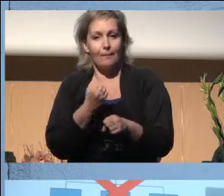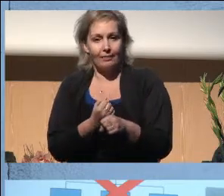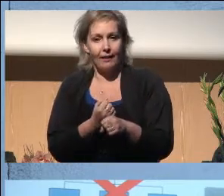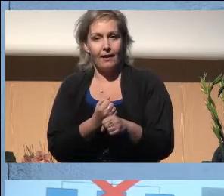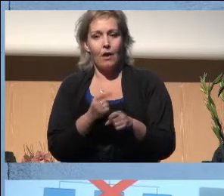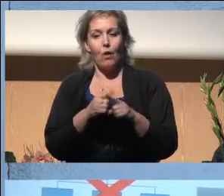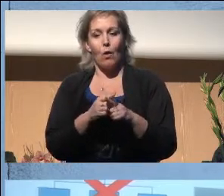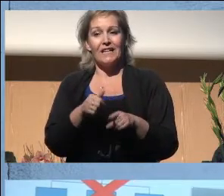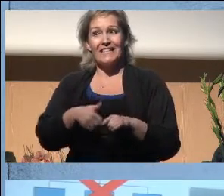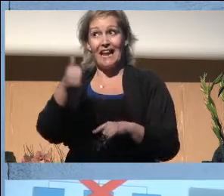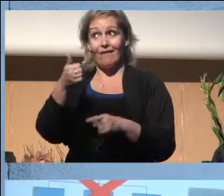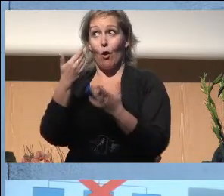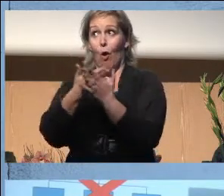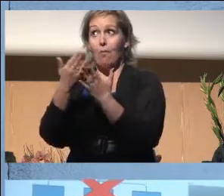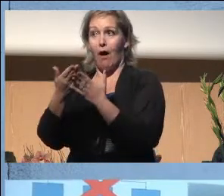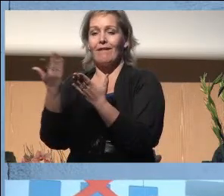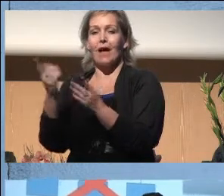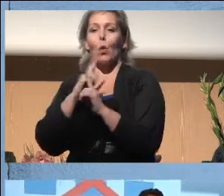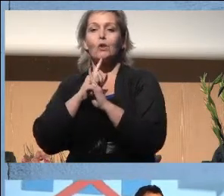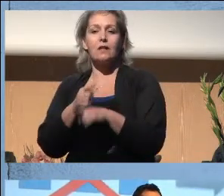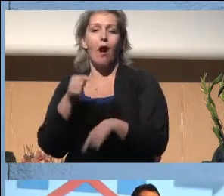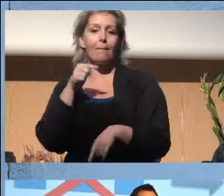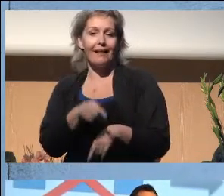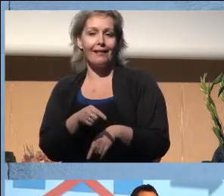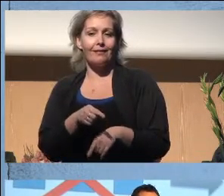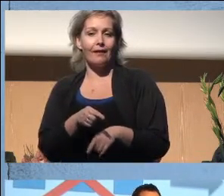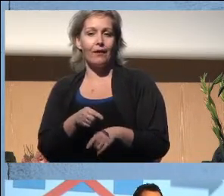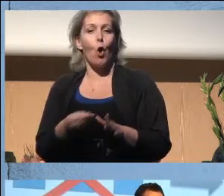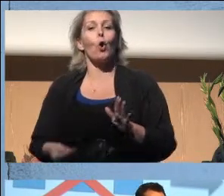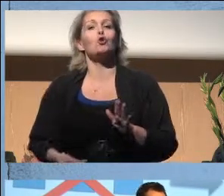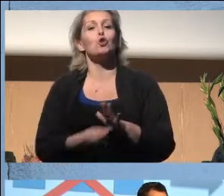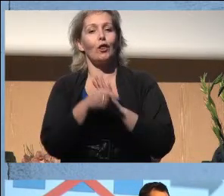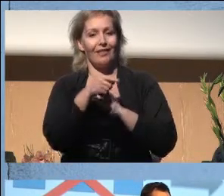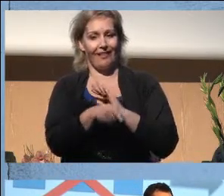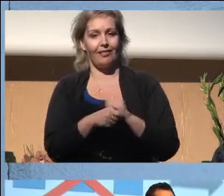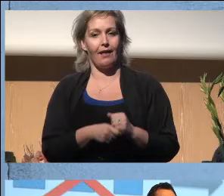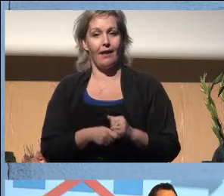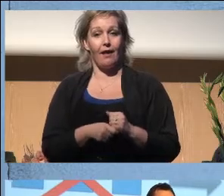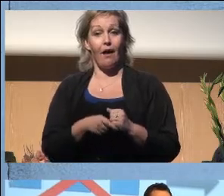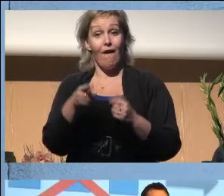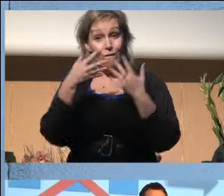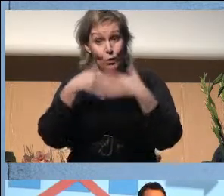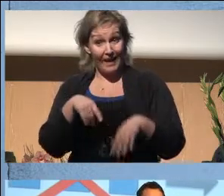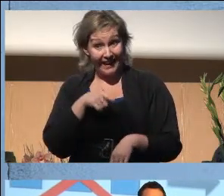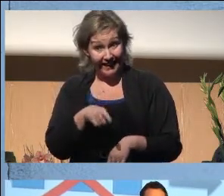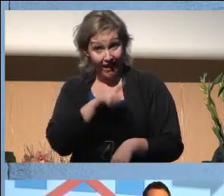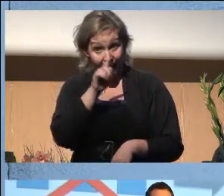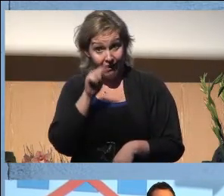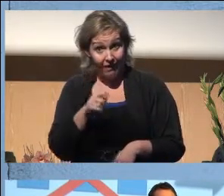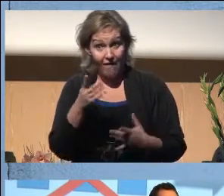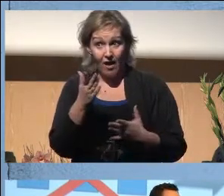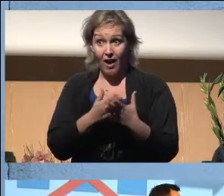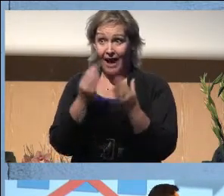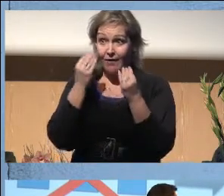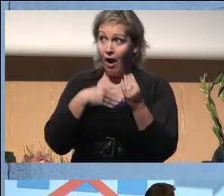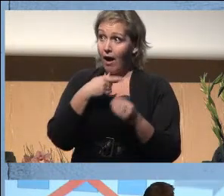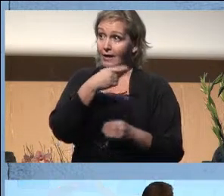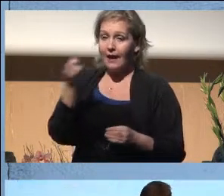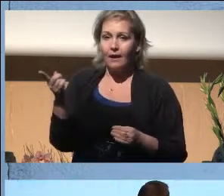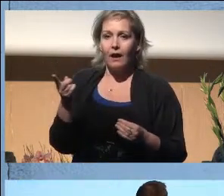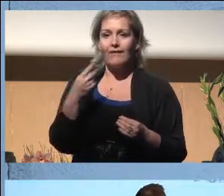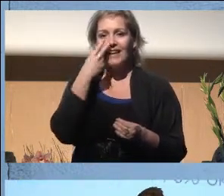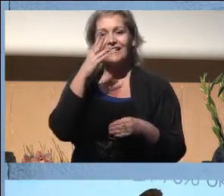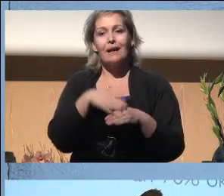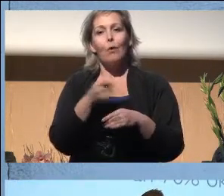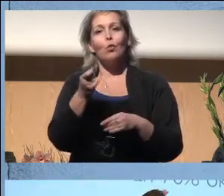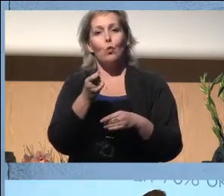arbetet, och chefernas uppgift är att skapa detta och stödja detta. Fungerar det då? Vad har man för erfarenheter? Vi kan